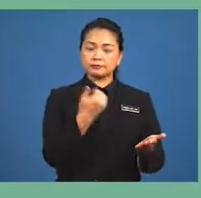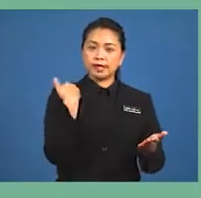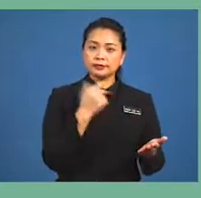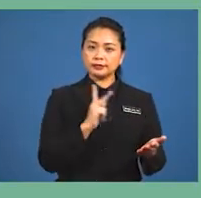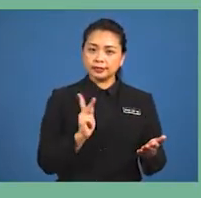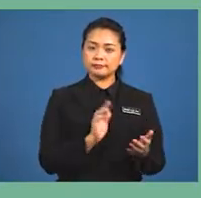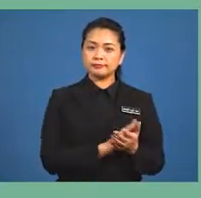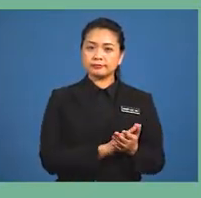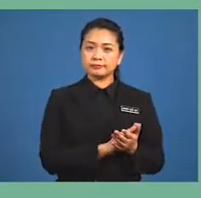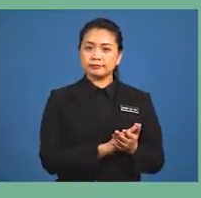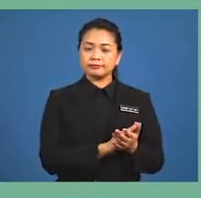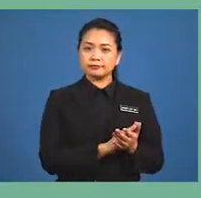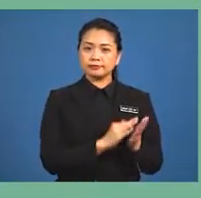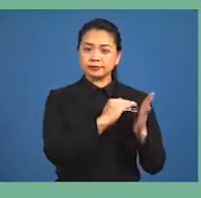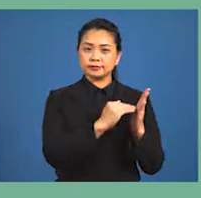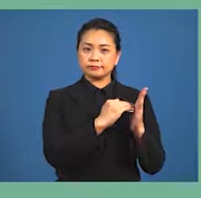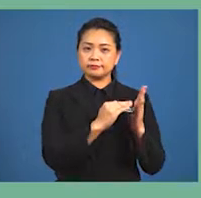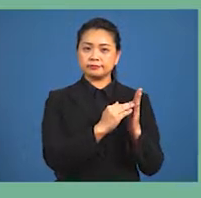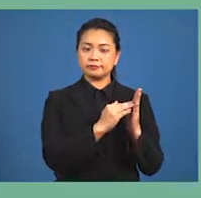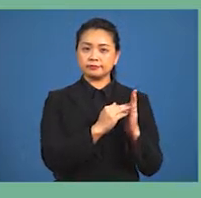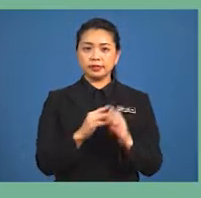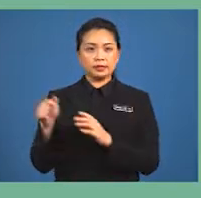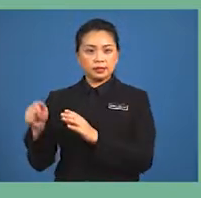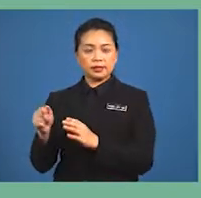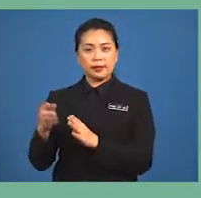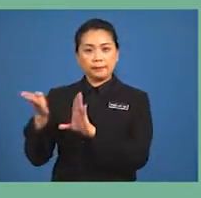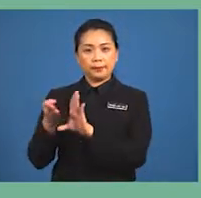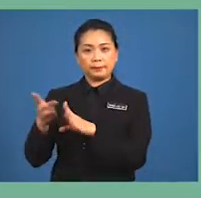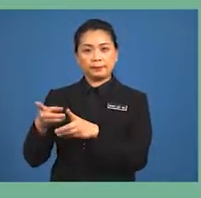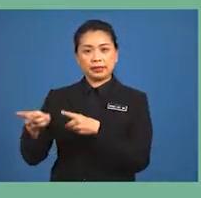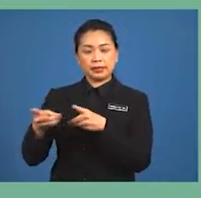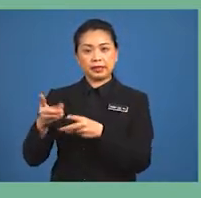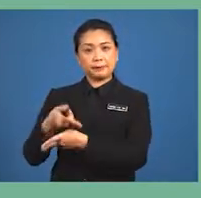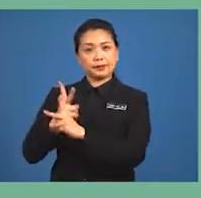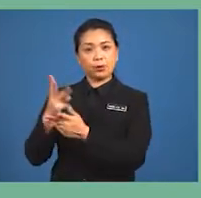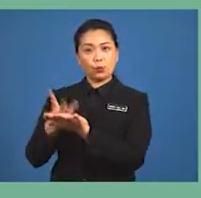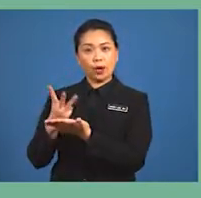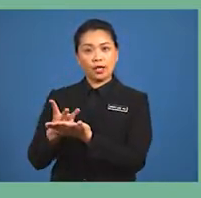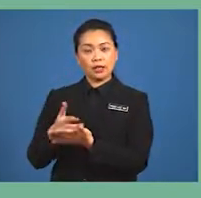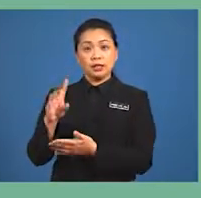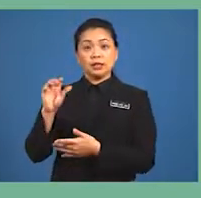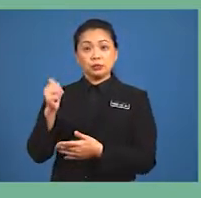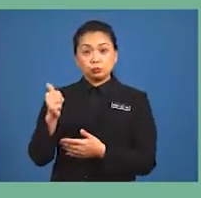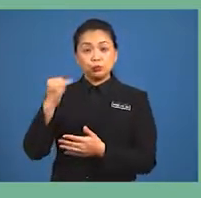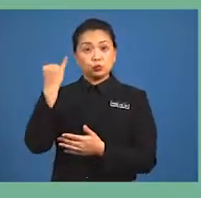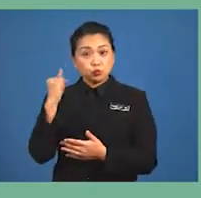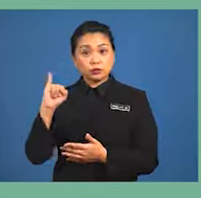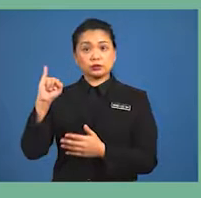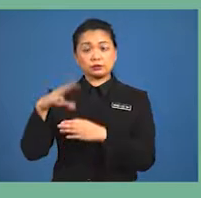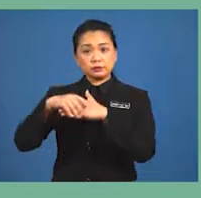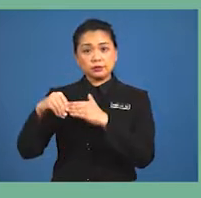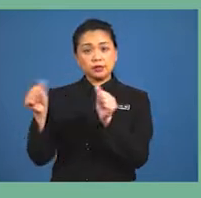tersebut. Contohnya, bank perdagangan meminjam wang sebanyak RM10 juta daripada bank